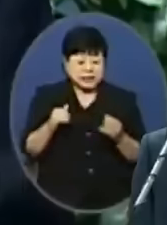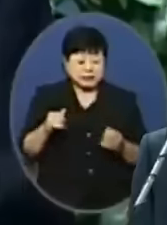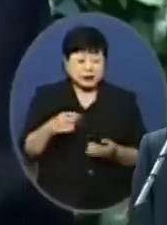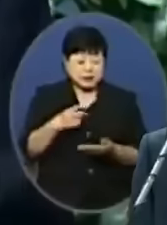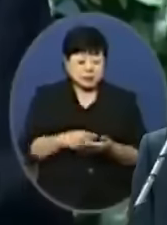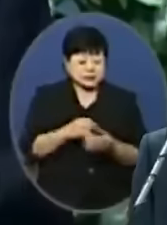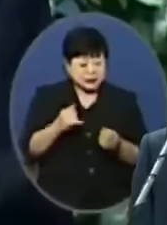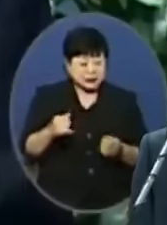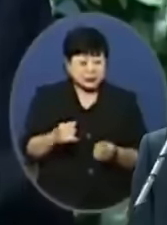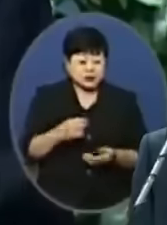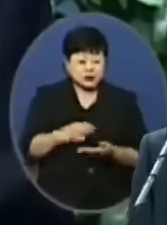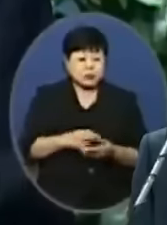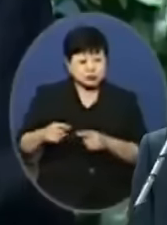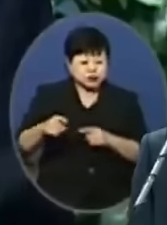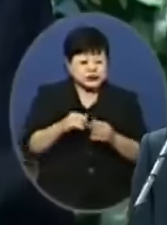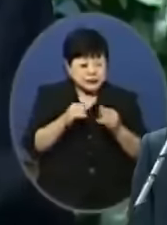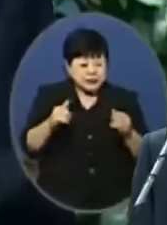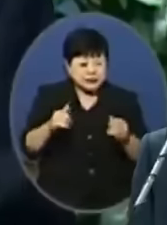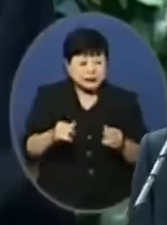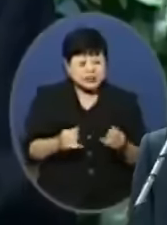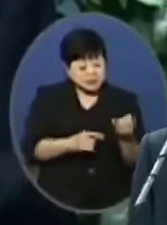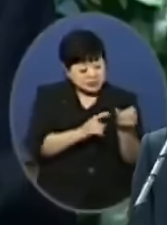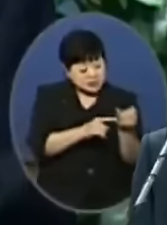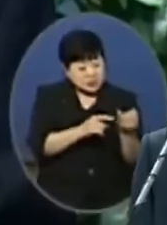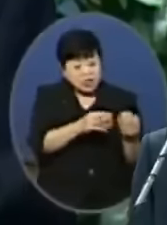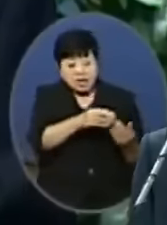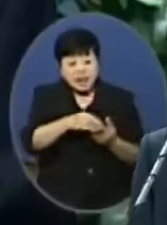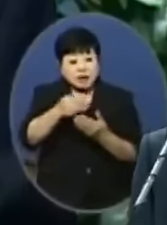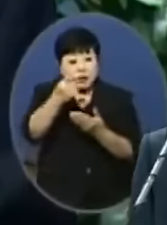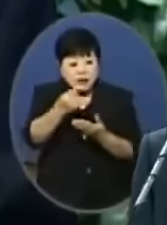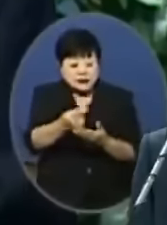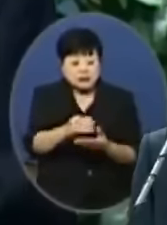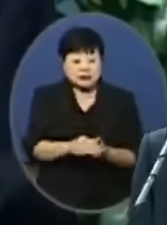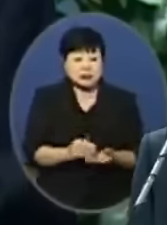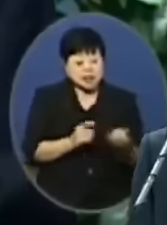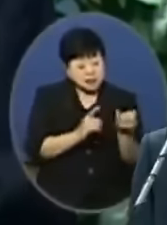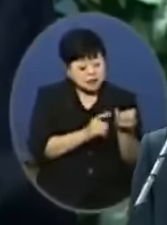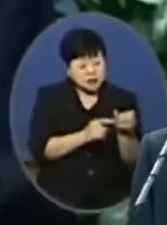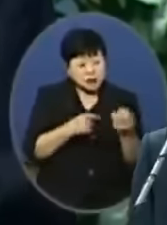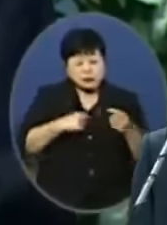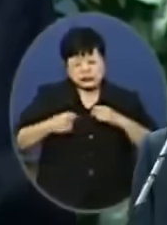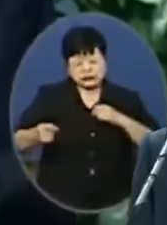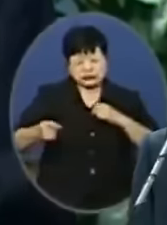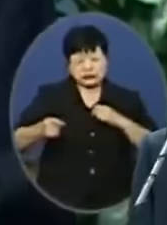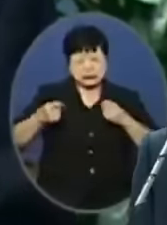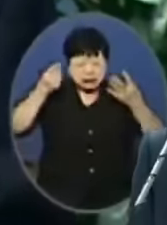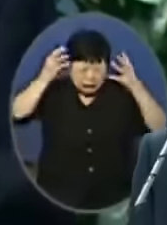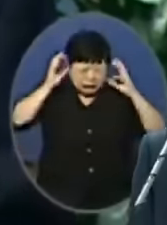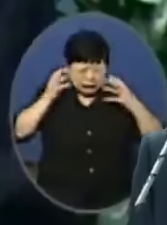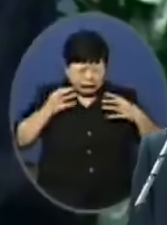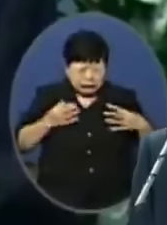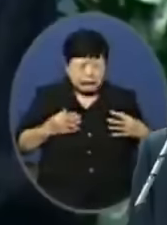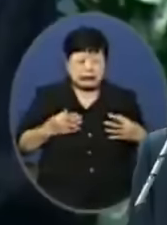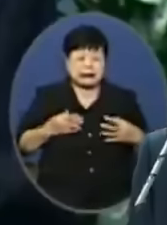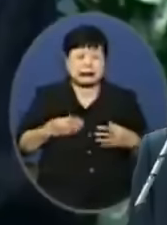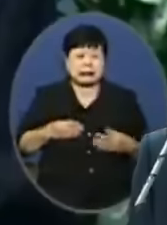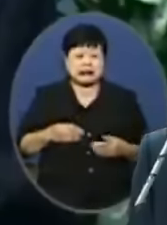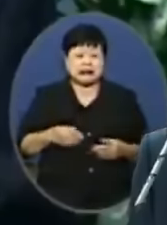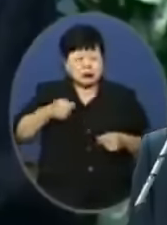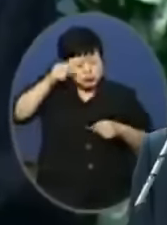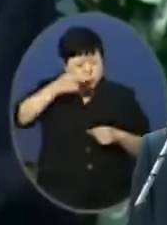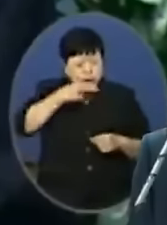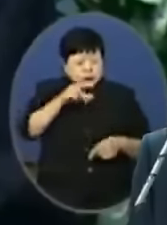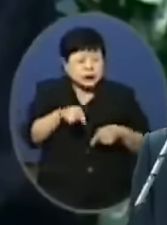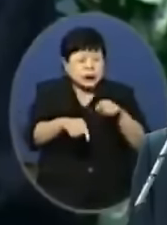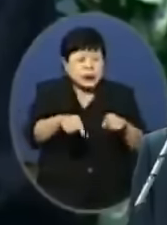교법사들, 율법주의자들이 한 여자를 끌고 왔습니다. 여자는 옷이 찢어지고 머리가 산발이고 맨발 벗고